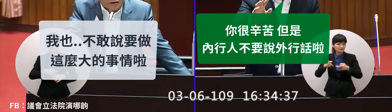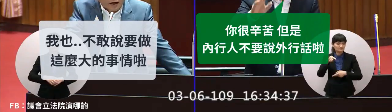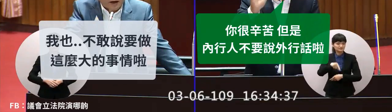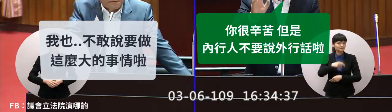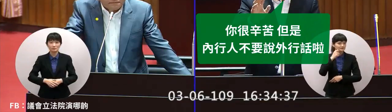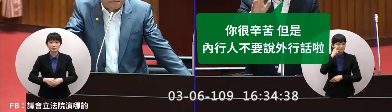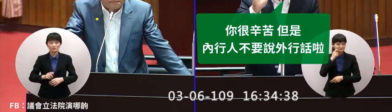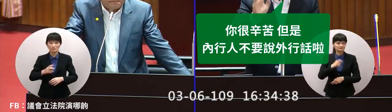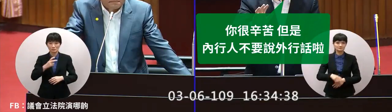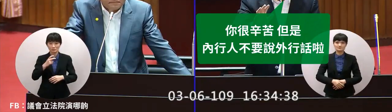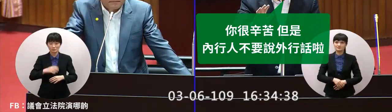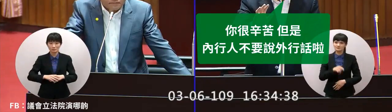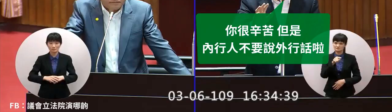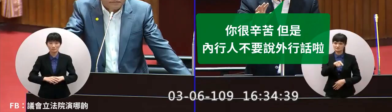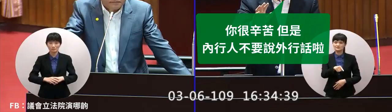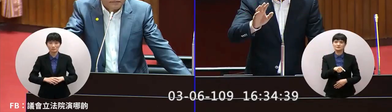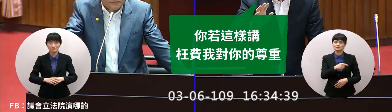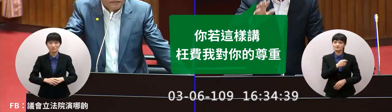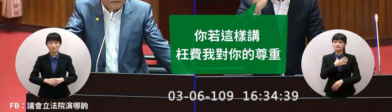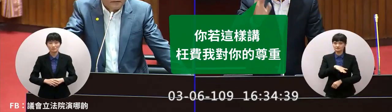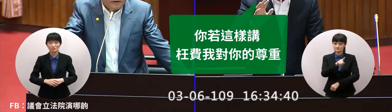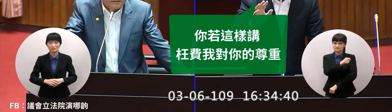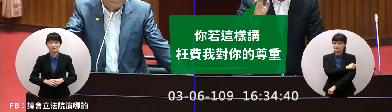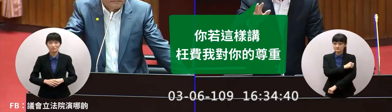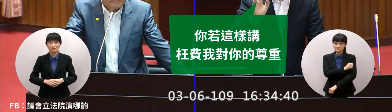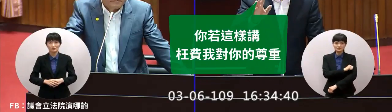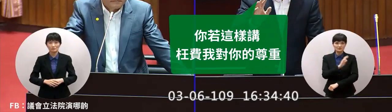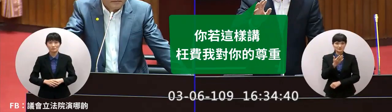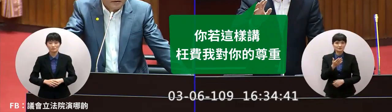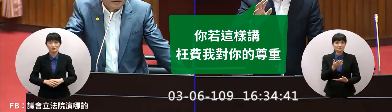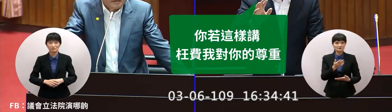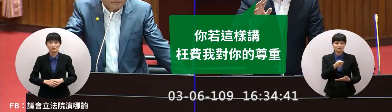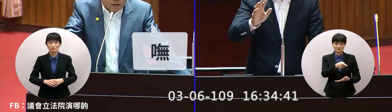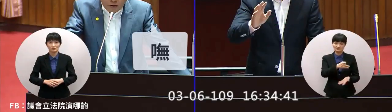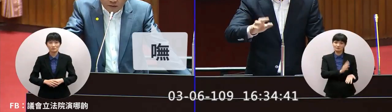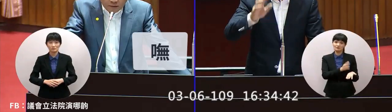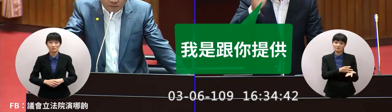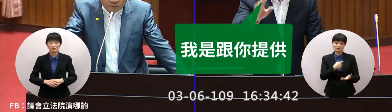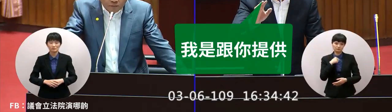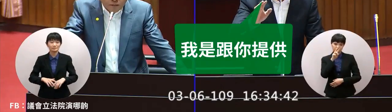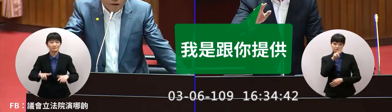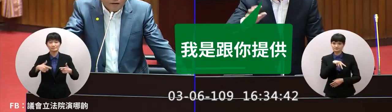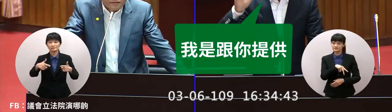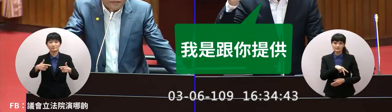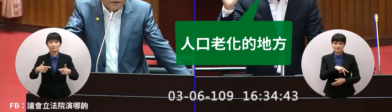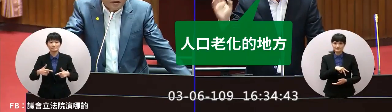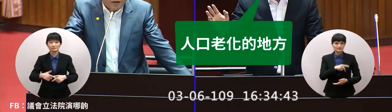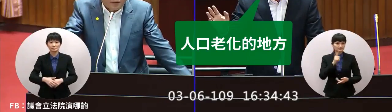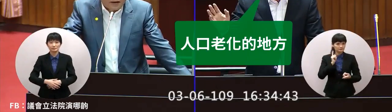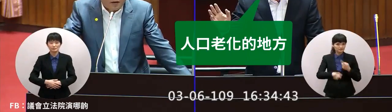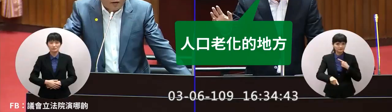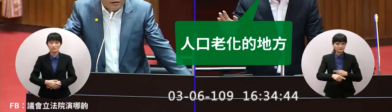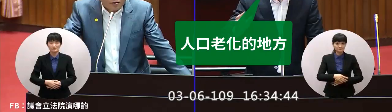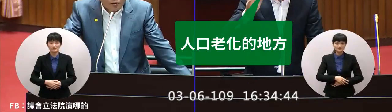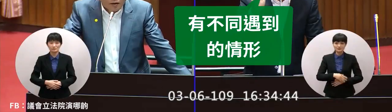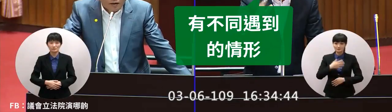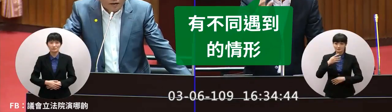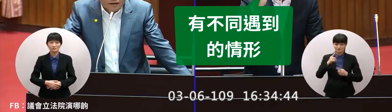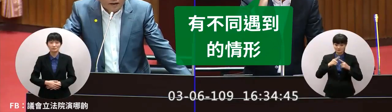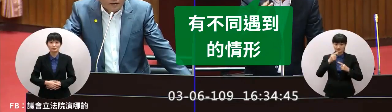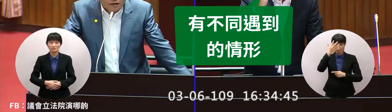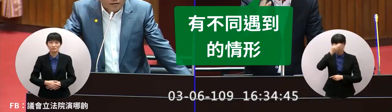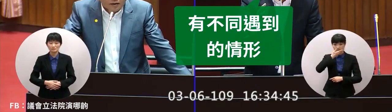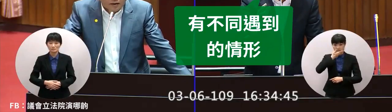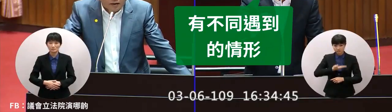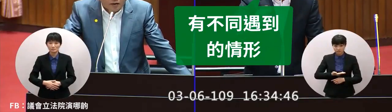你足辛苦的吼，但是内行人莫讲外行话啦。你若安尼讲，无采讲我对你的尊重， 无，我是该提供人口老化的所在有无